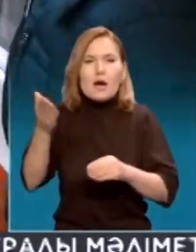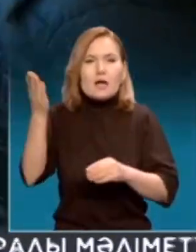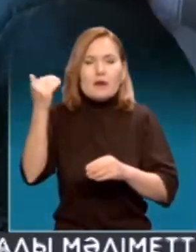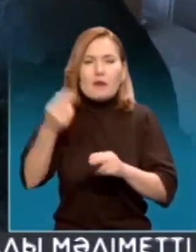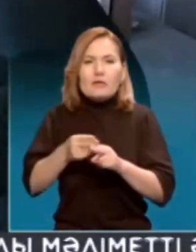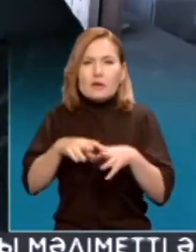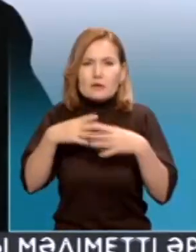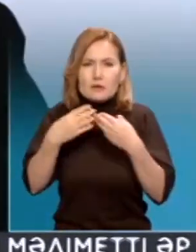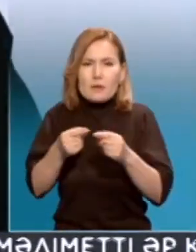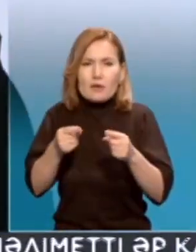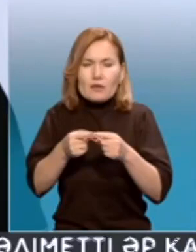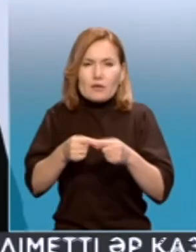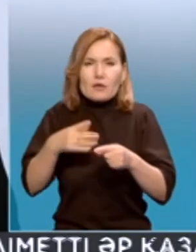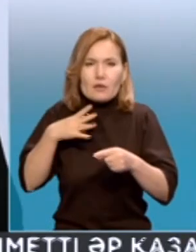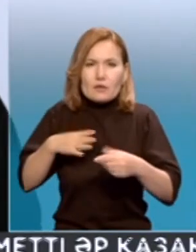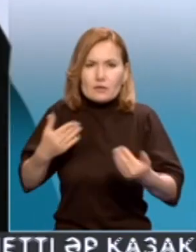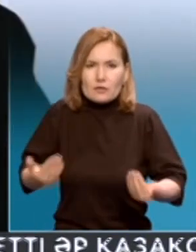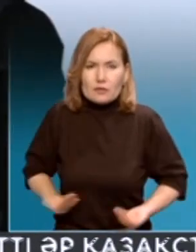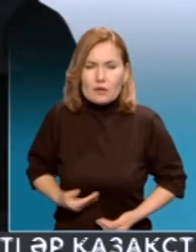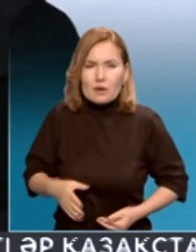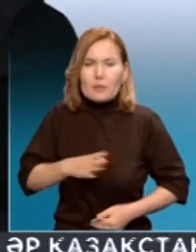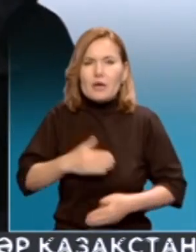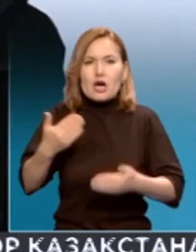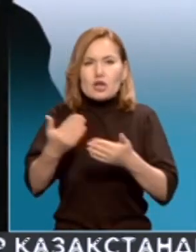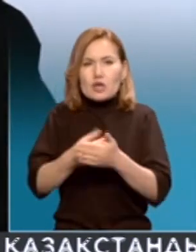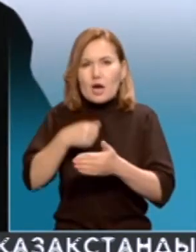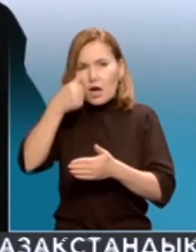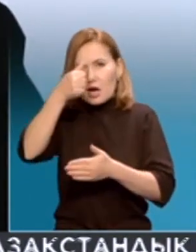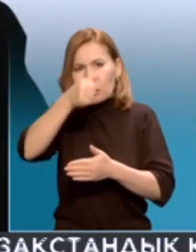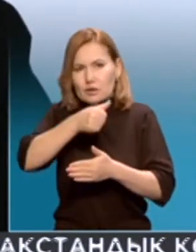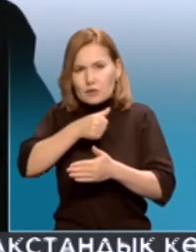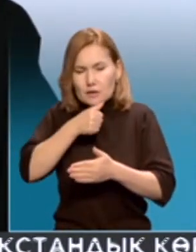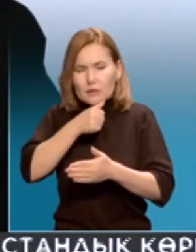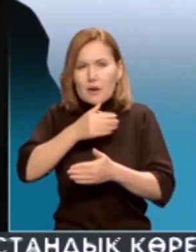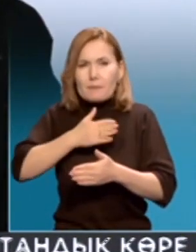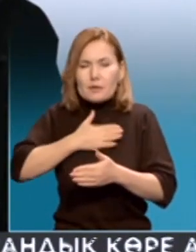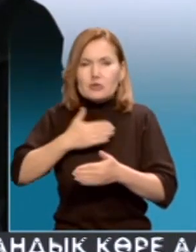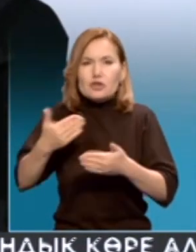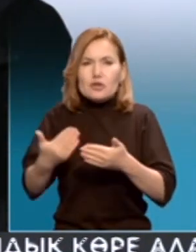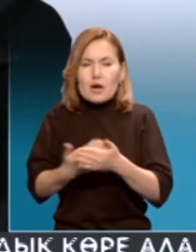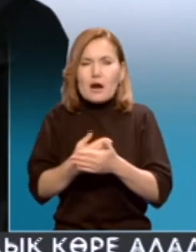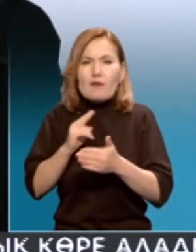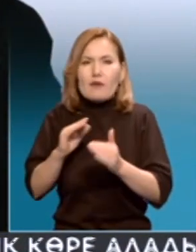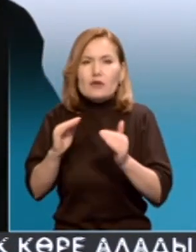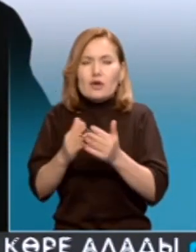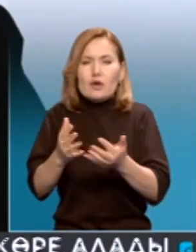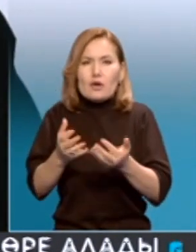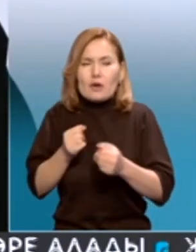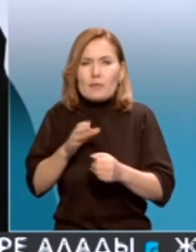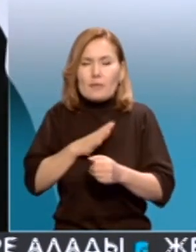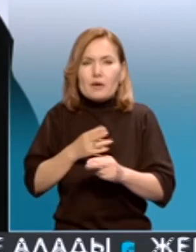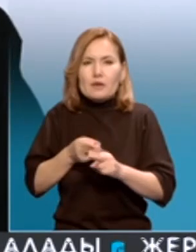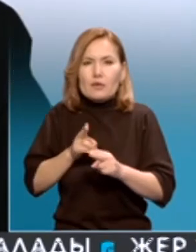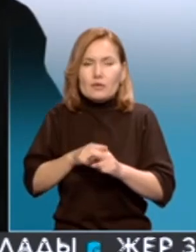отбасымен үй жалдап тұрған. Жаңа жылға жаңа үйге кіріп отырық мінекей. Басында бізде 700 мыңдай